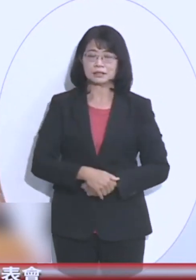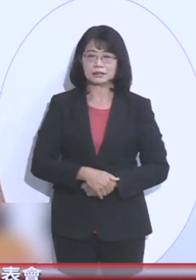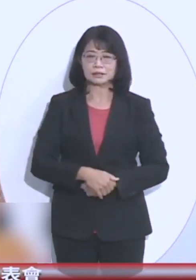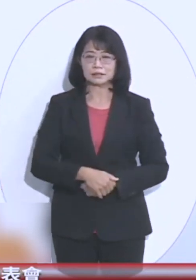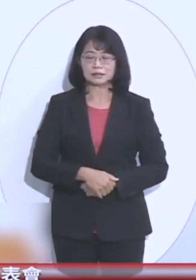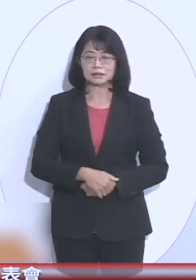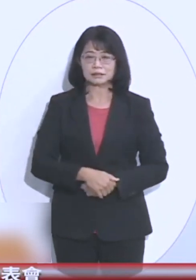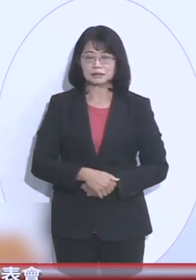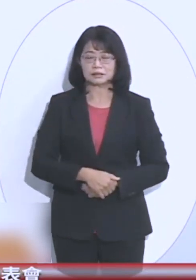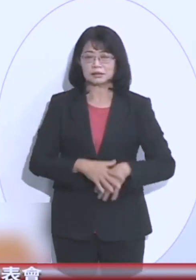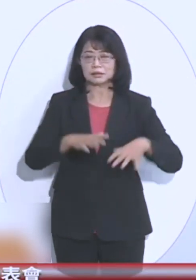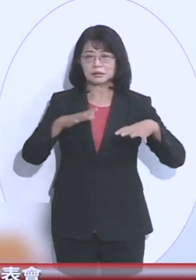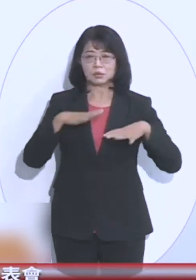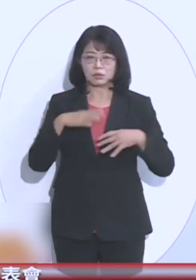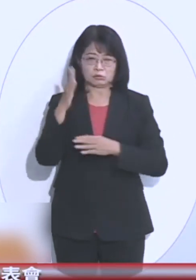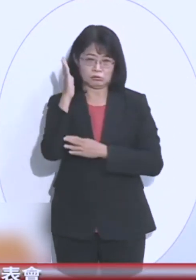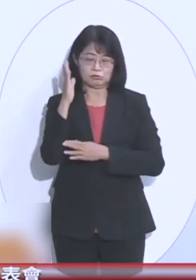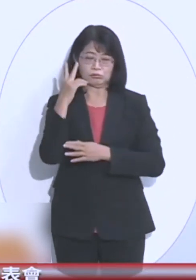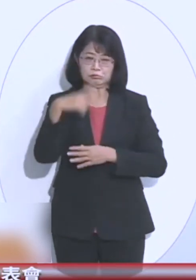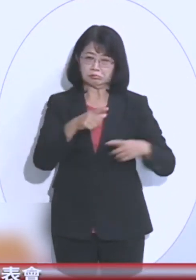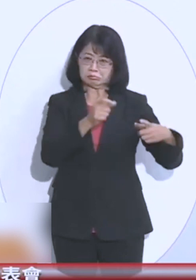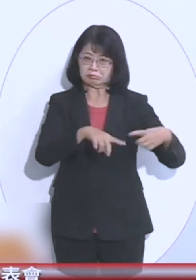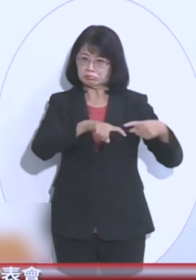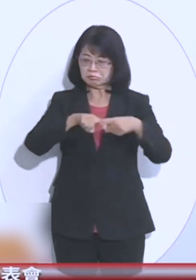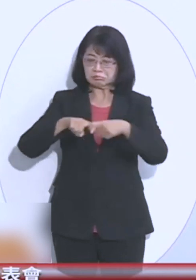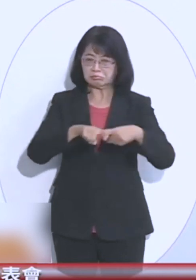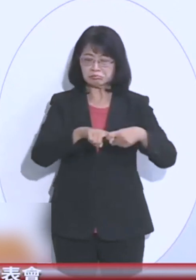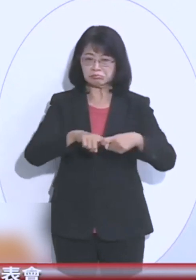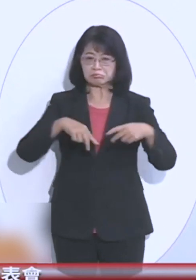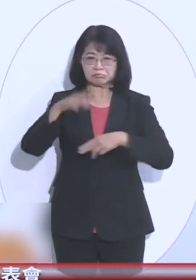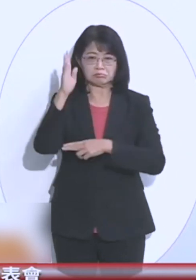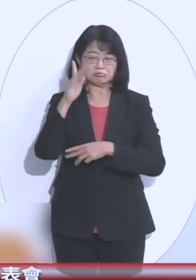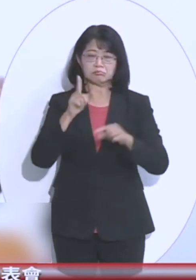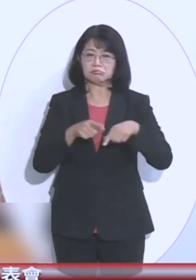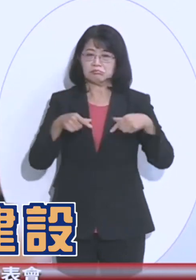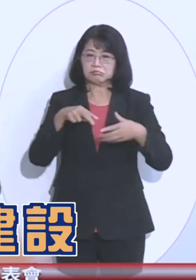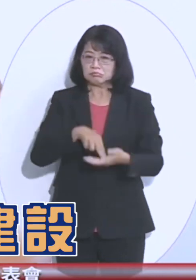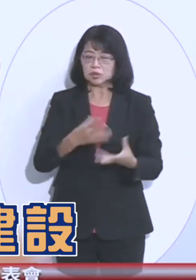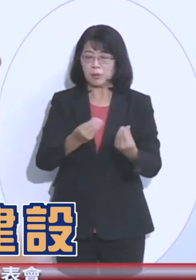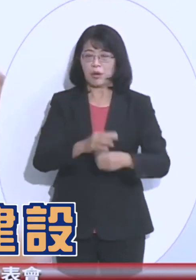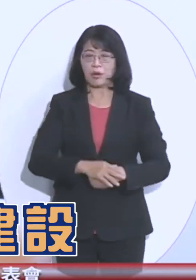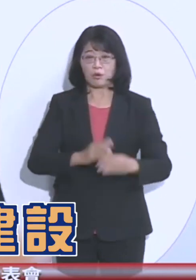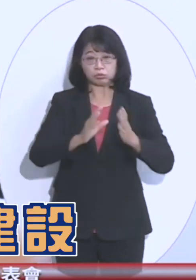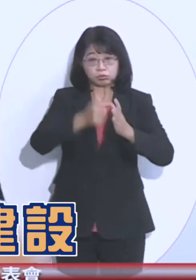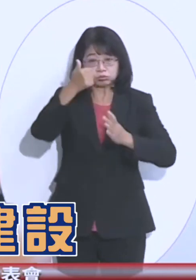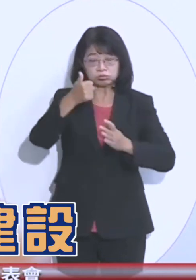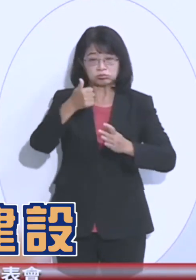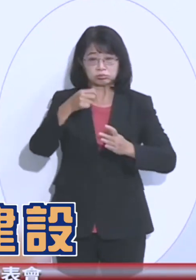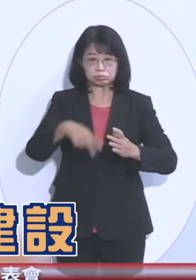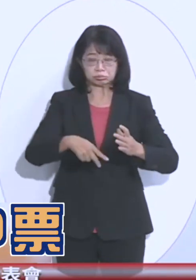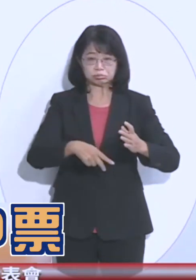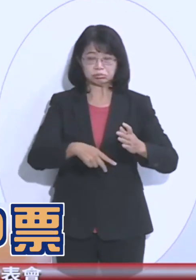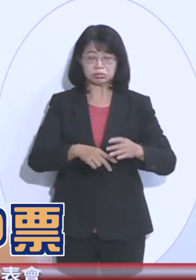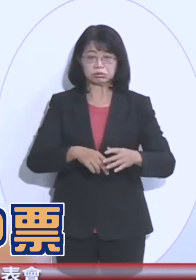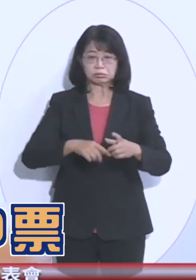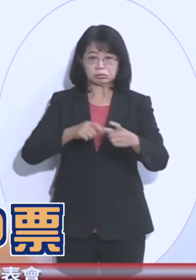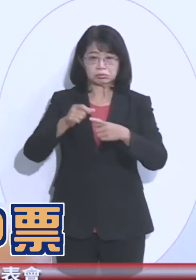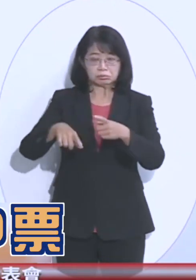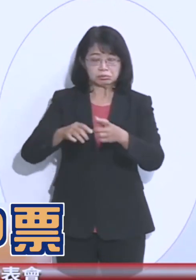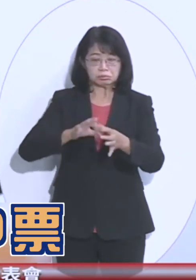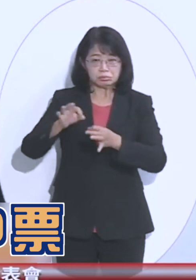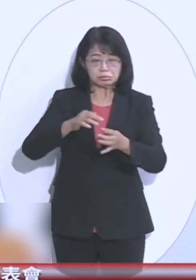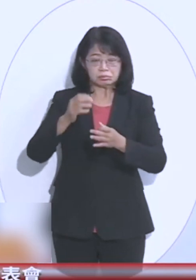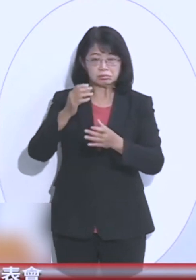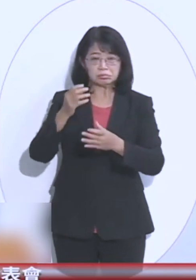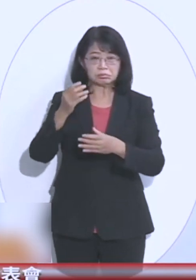商勾结啊，行政不中立啊！你的局长竟然用着市场的建设要去换